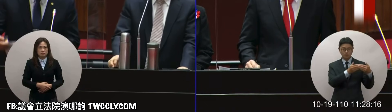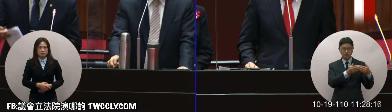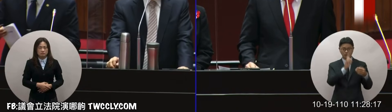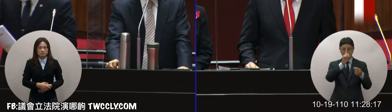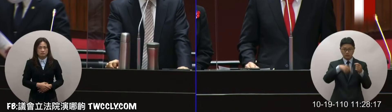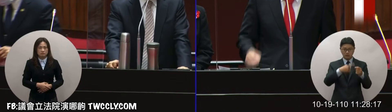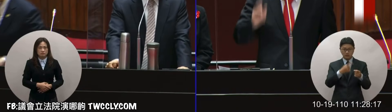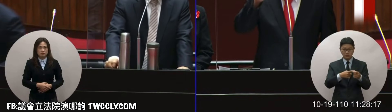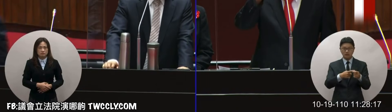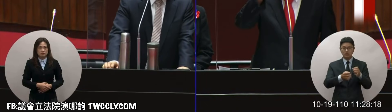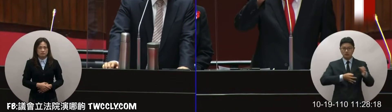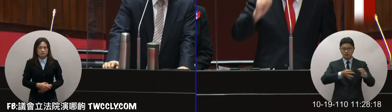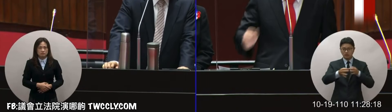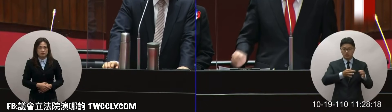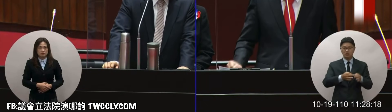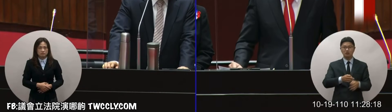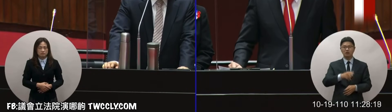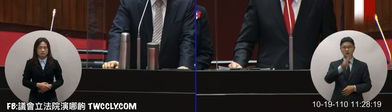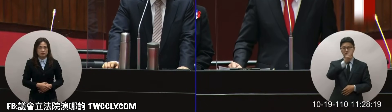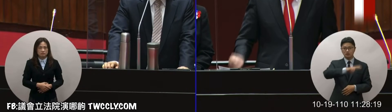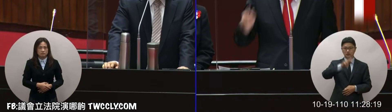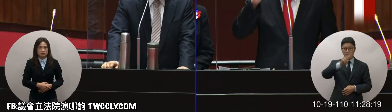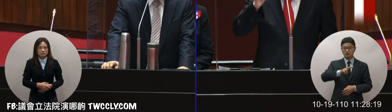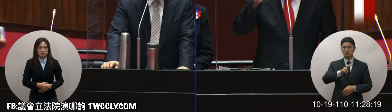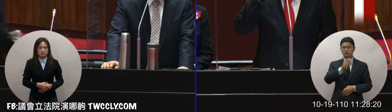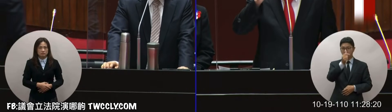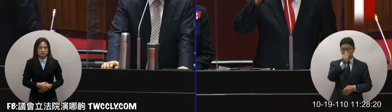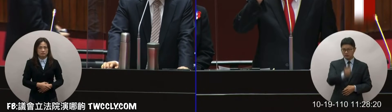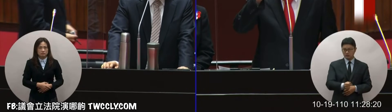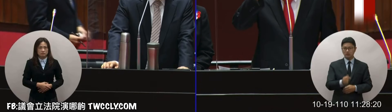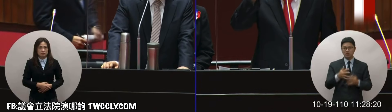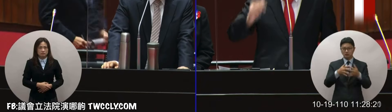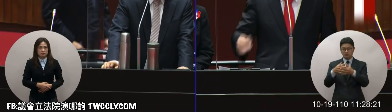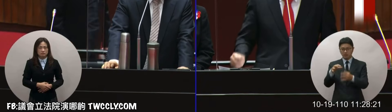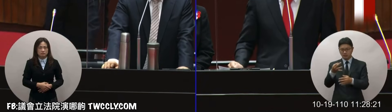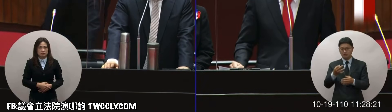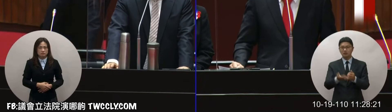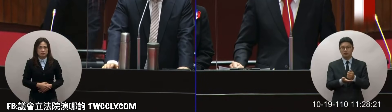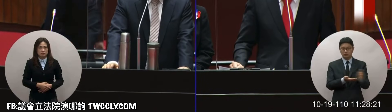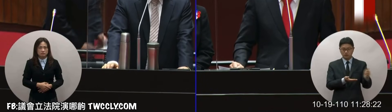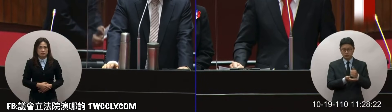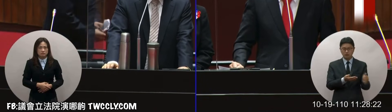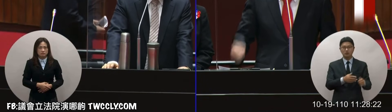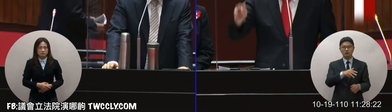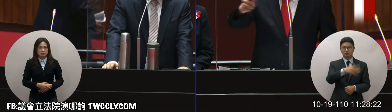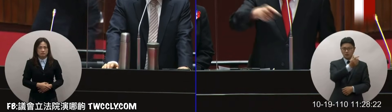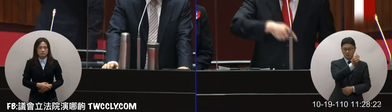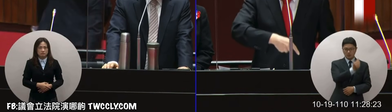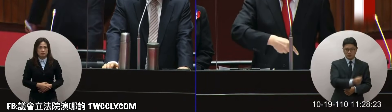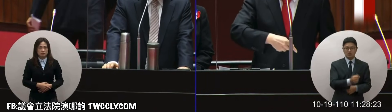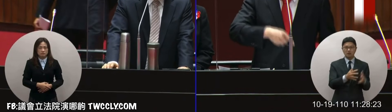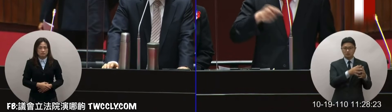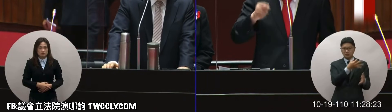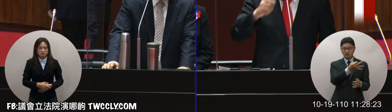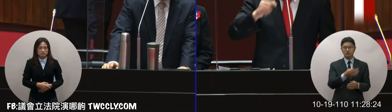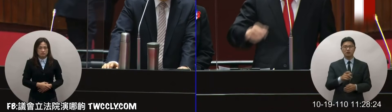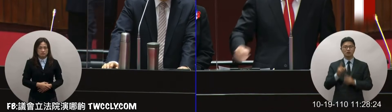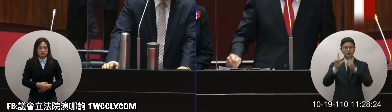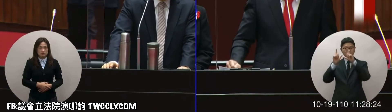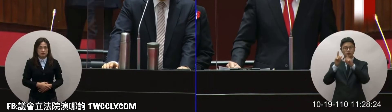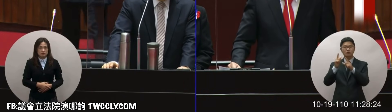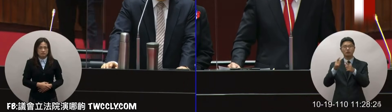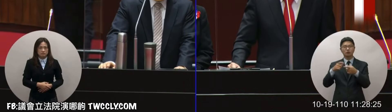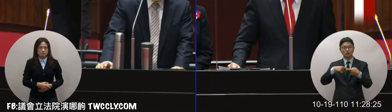们的经贸2000多亿美金，对大陆出超800多亿美金，对东盟出